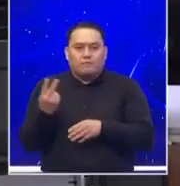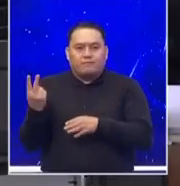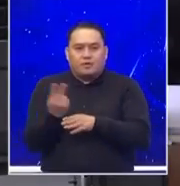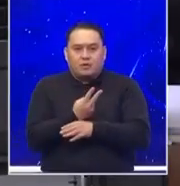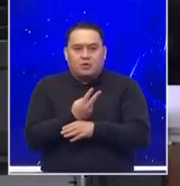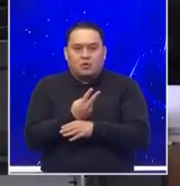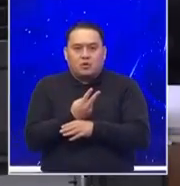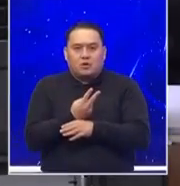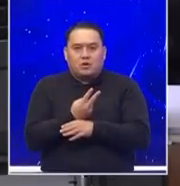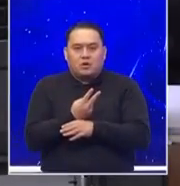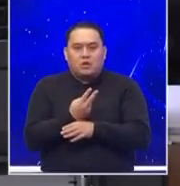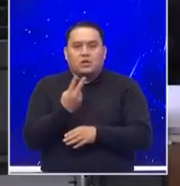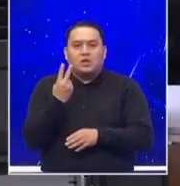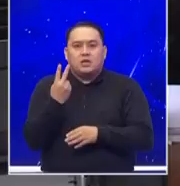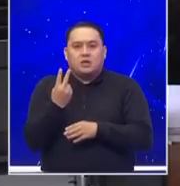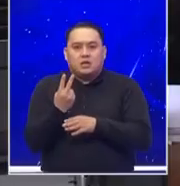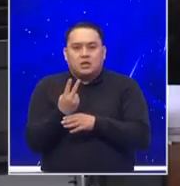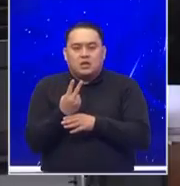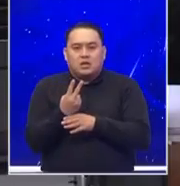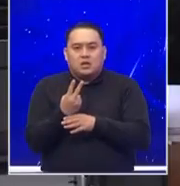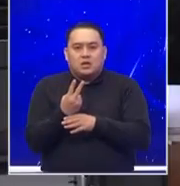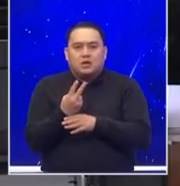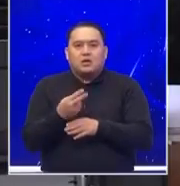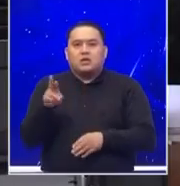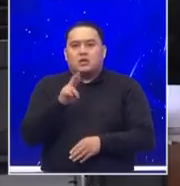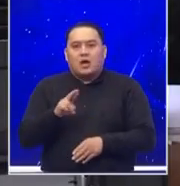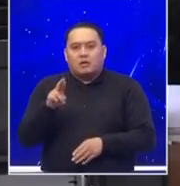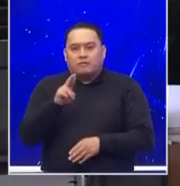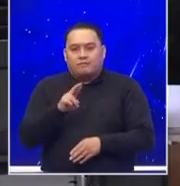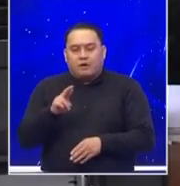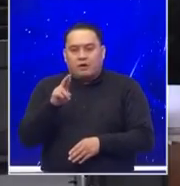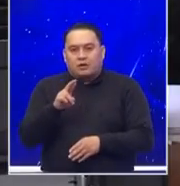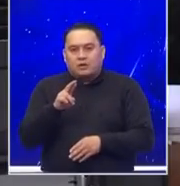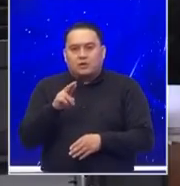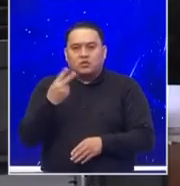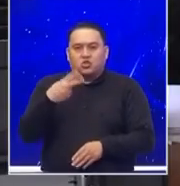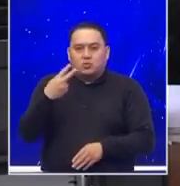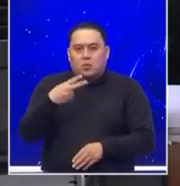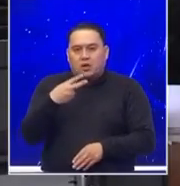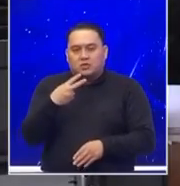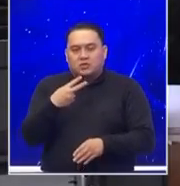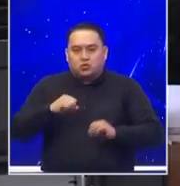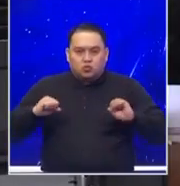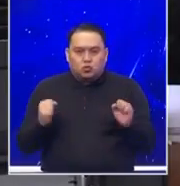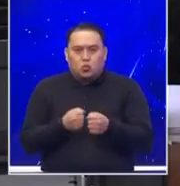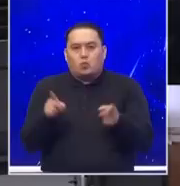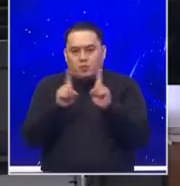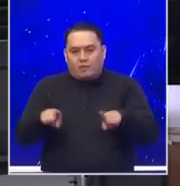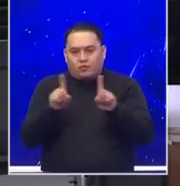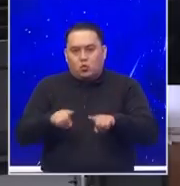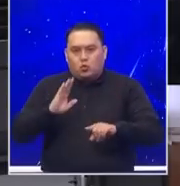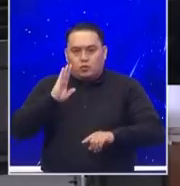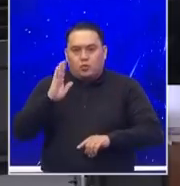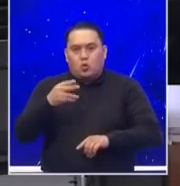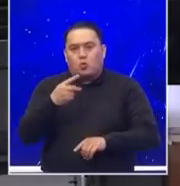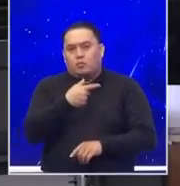ол уже екінші декадада, екінші деканның аяғында болады. Крещенский морозы дейміз ғой, сол уже